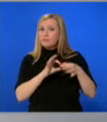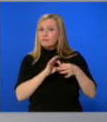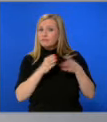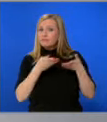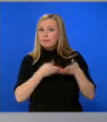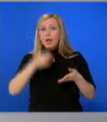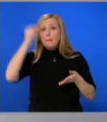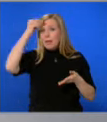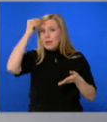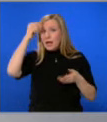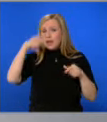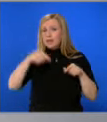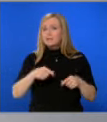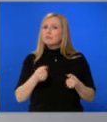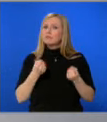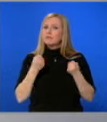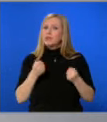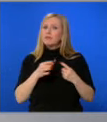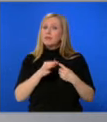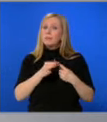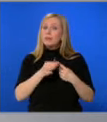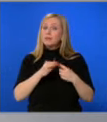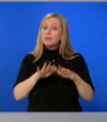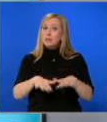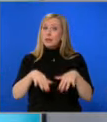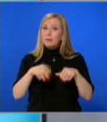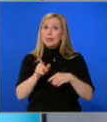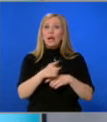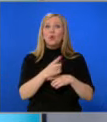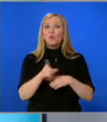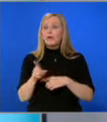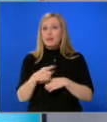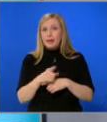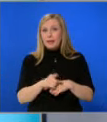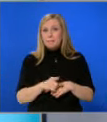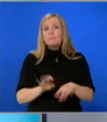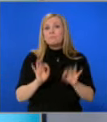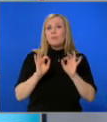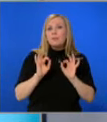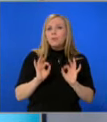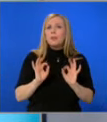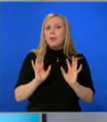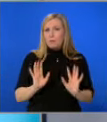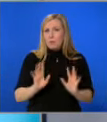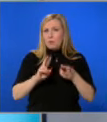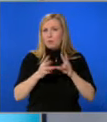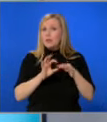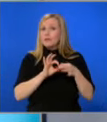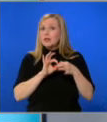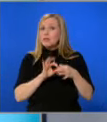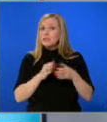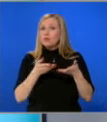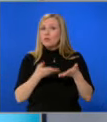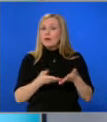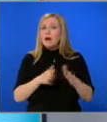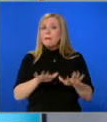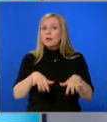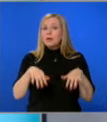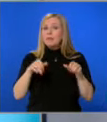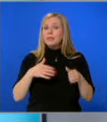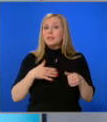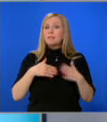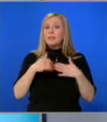България да заздрави принципите на парламентарното управление. Например, промените, свързани с това парламента